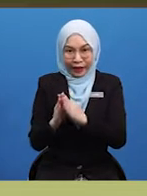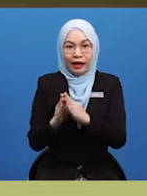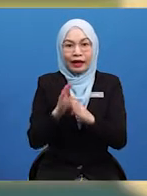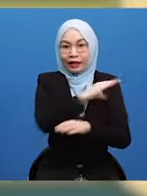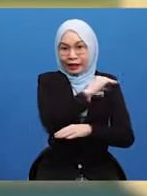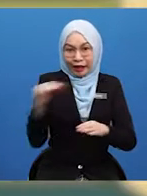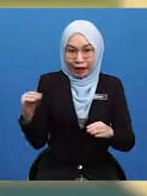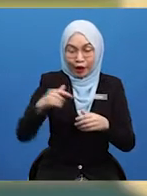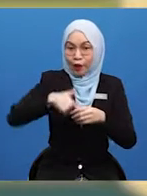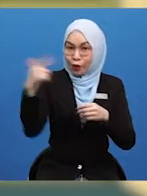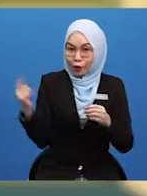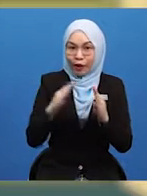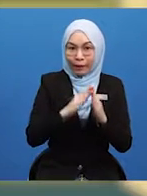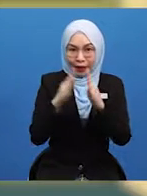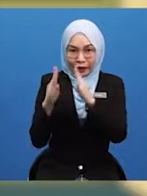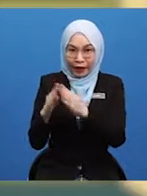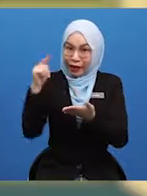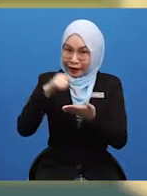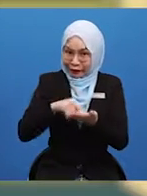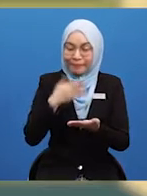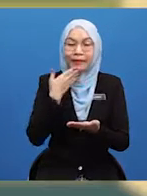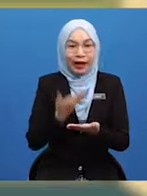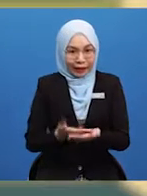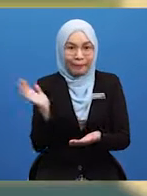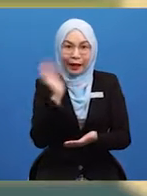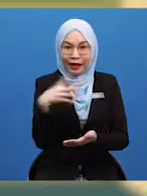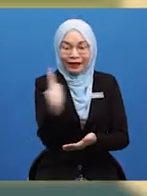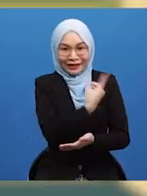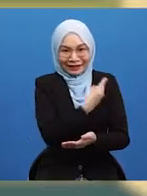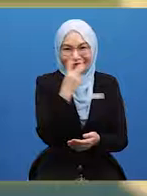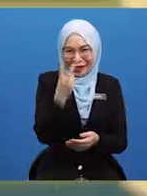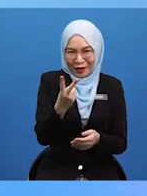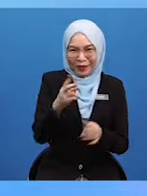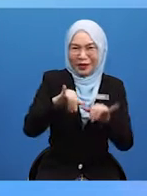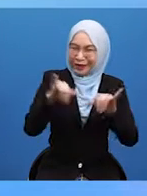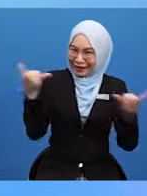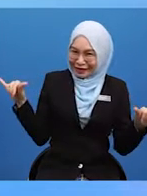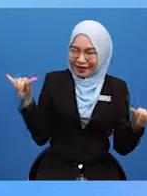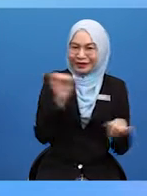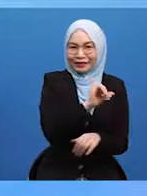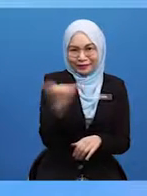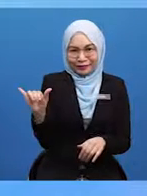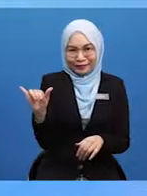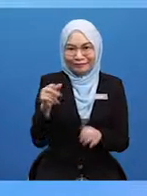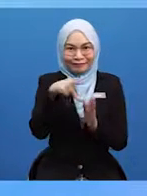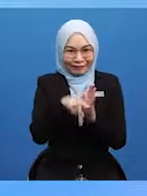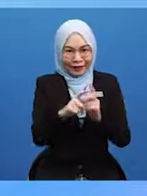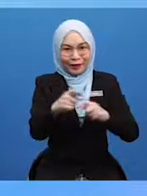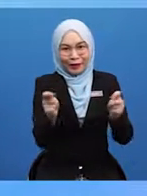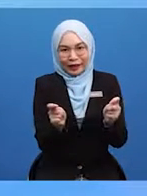ini? Baiklah, mari kita lihat perbezaannya. Pertempatan